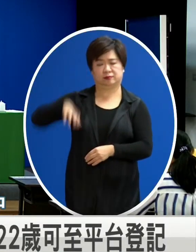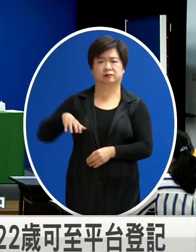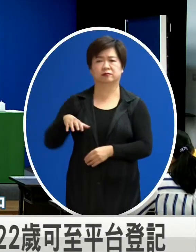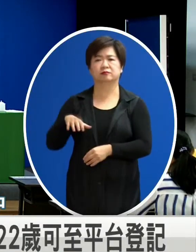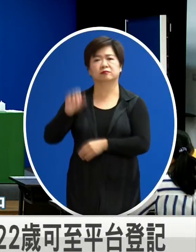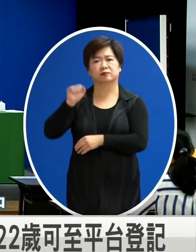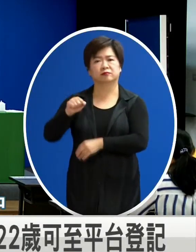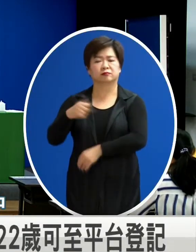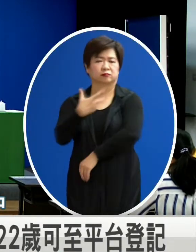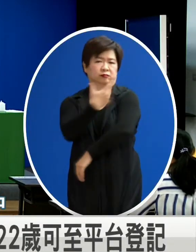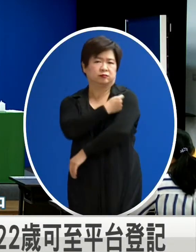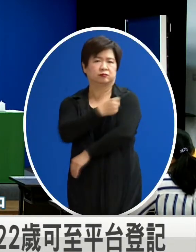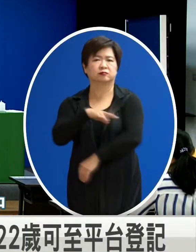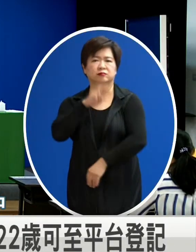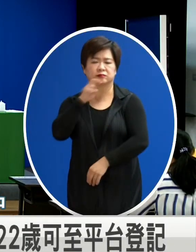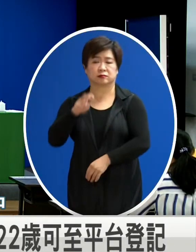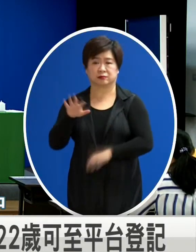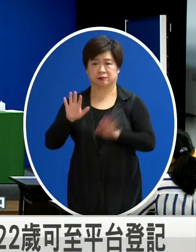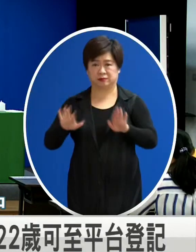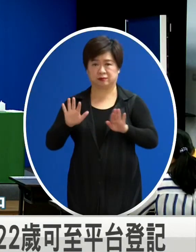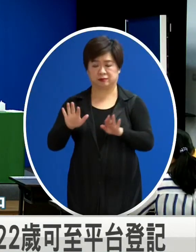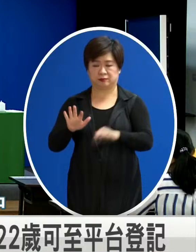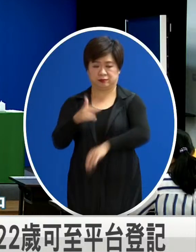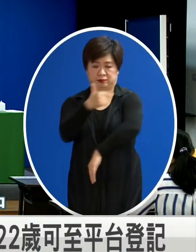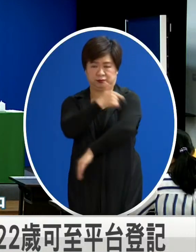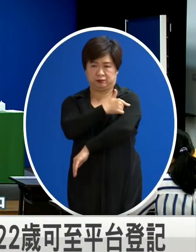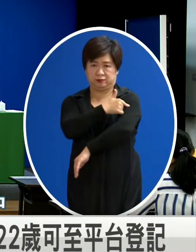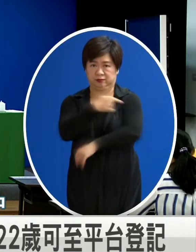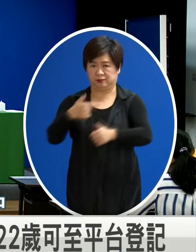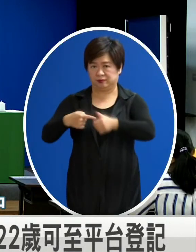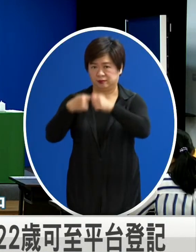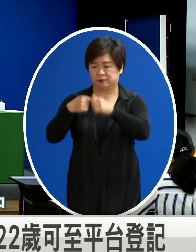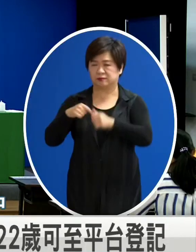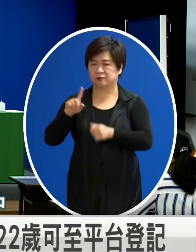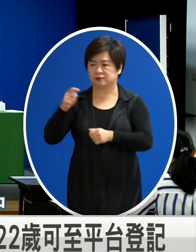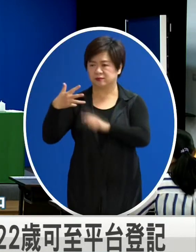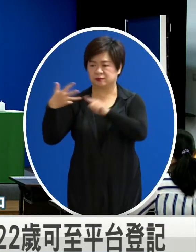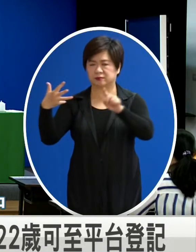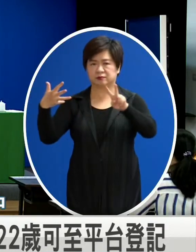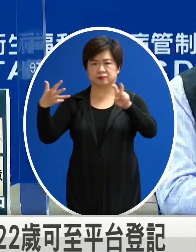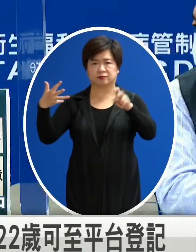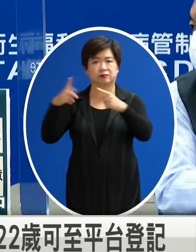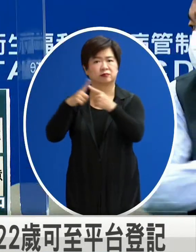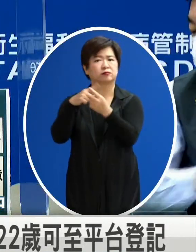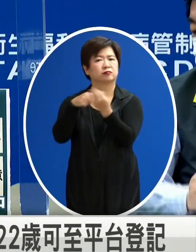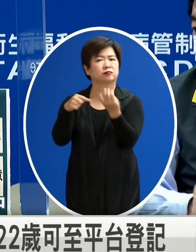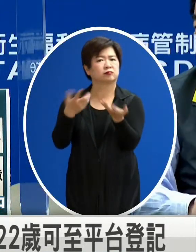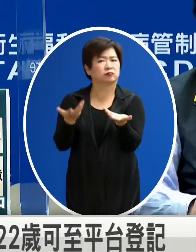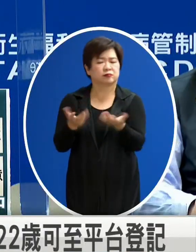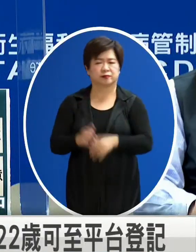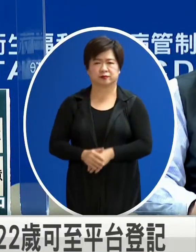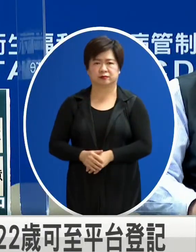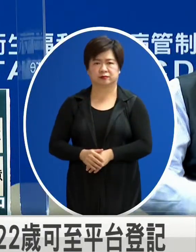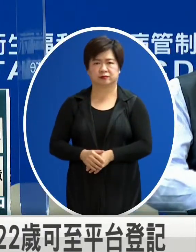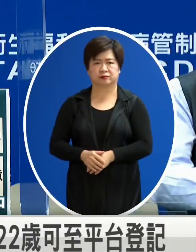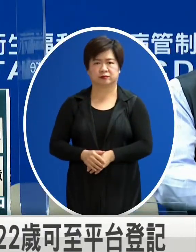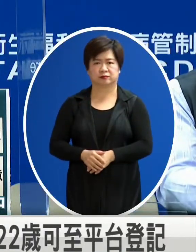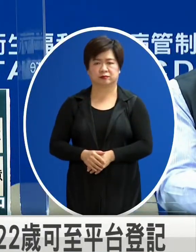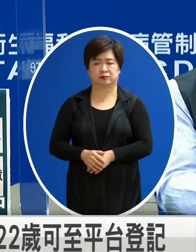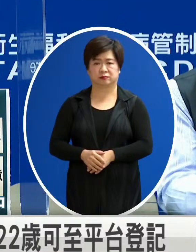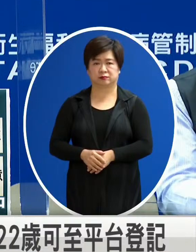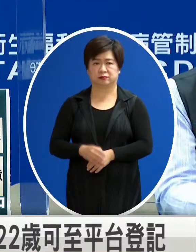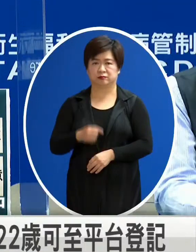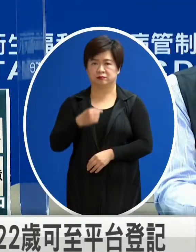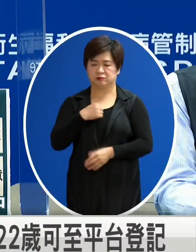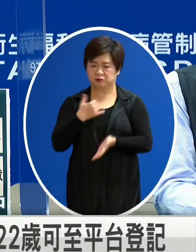20岁嘛，所以我们目前预期还要需要这边接种第一剂的18到22岁的人大概有多少？ 这要看看到时候，应该在我